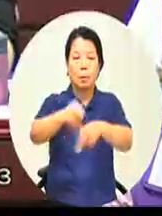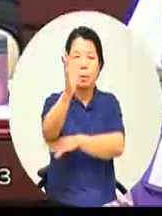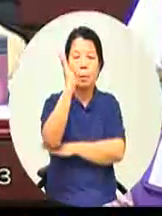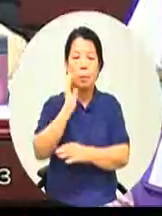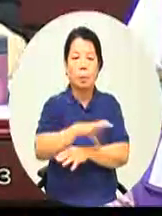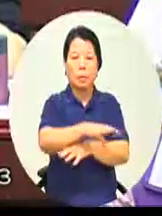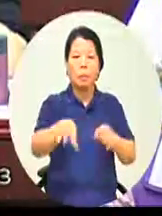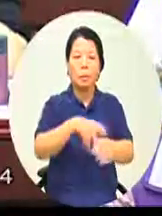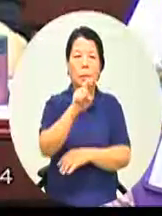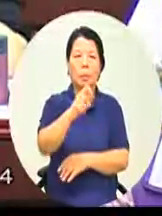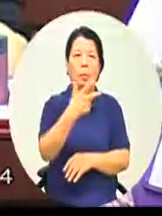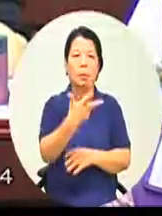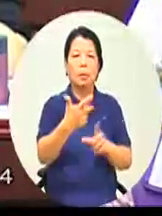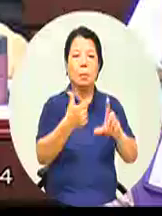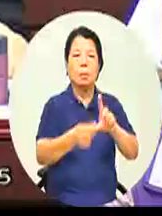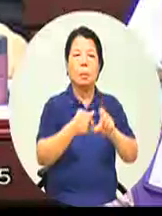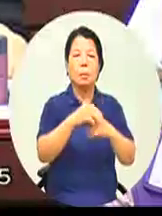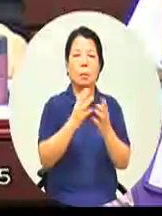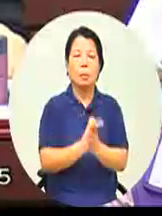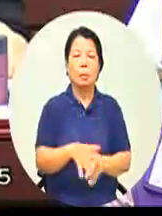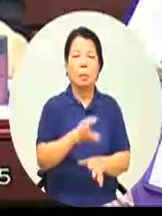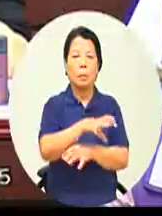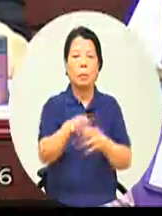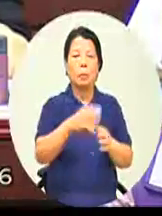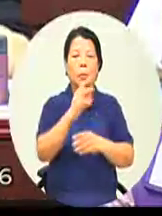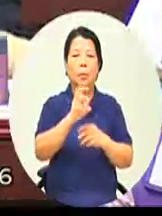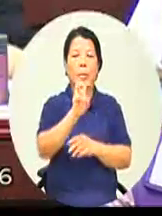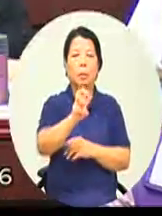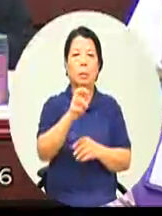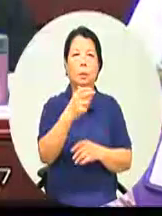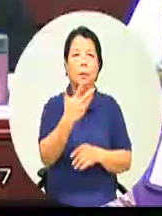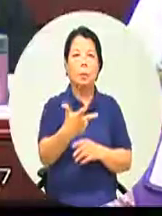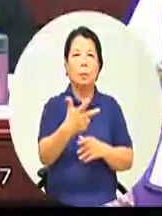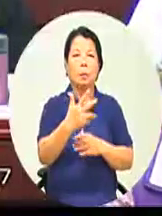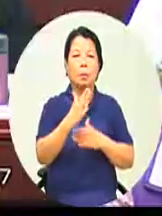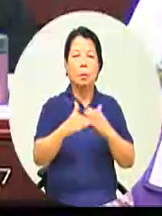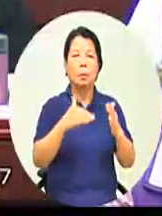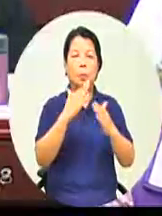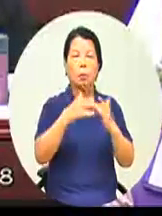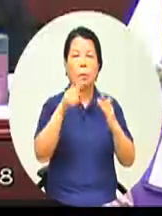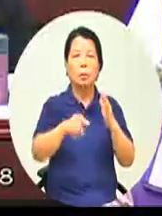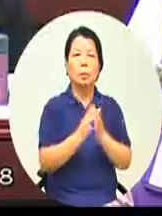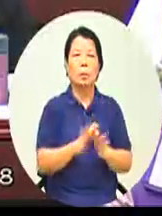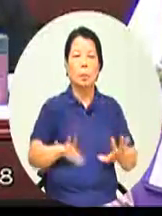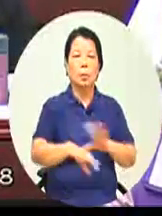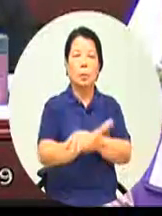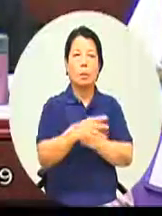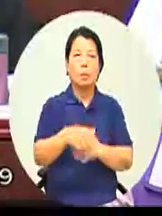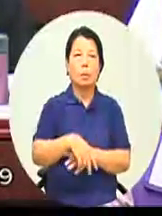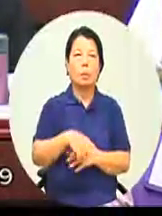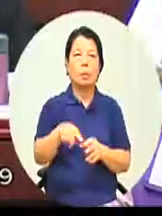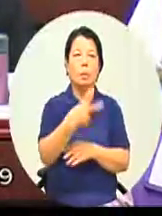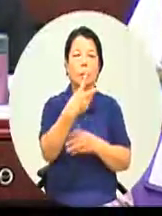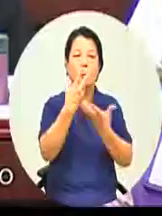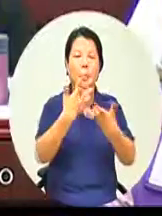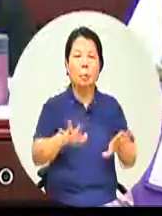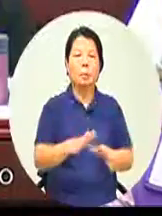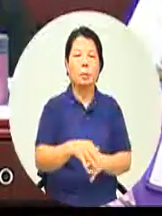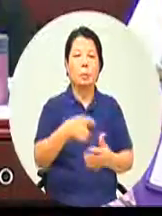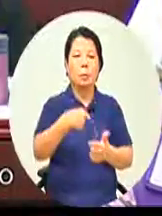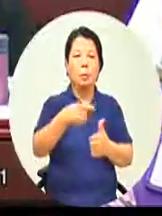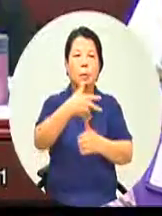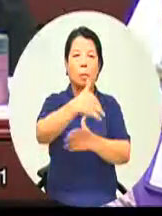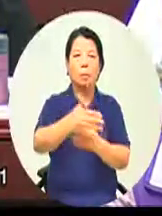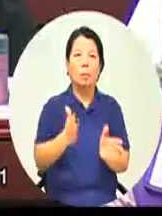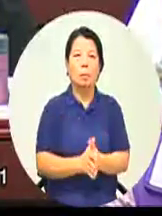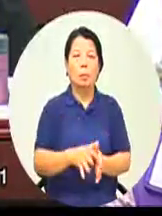17区，啊有37间好，但空间呢目前有234间，所以呢，我们从这部分就